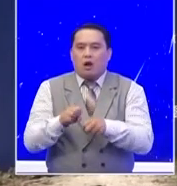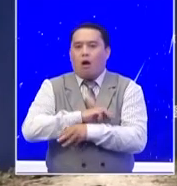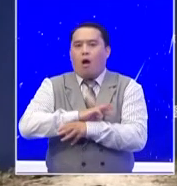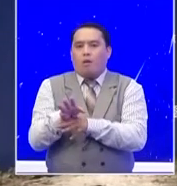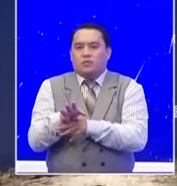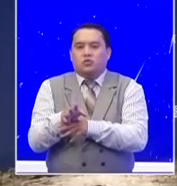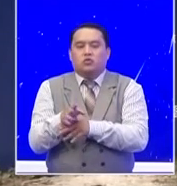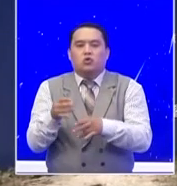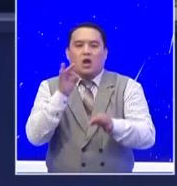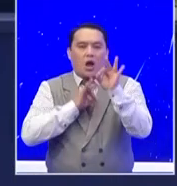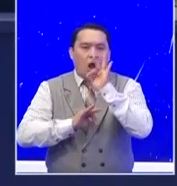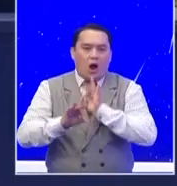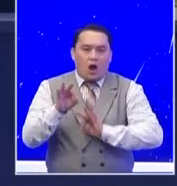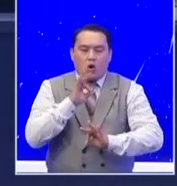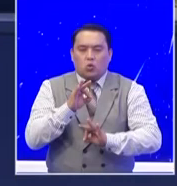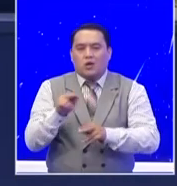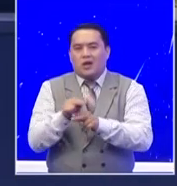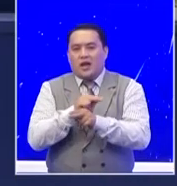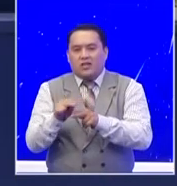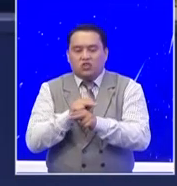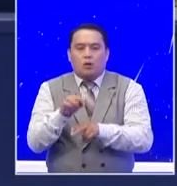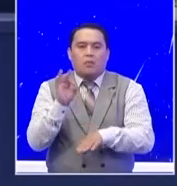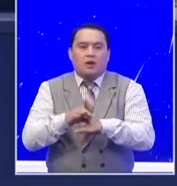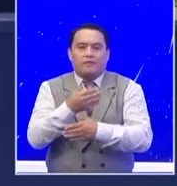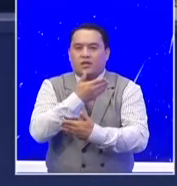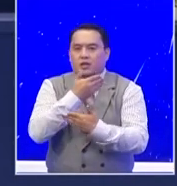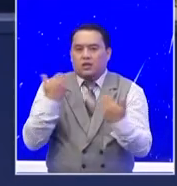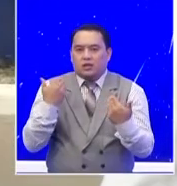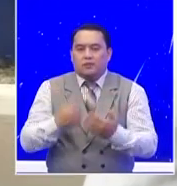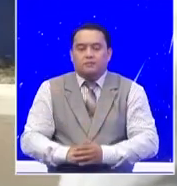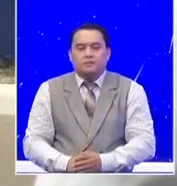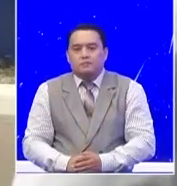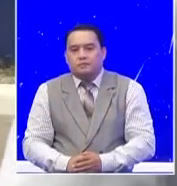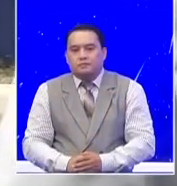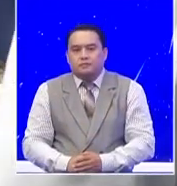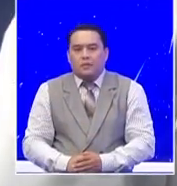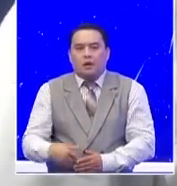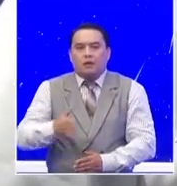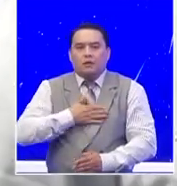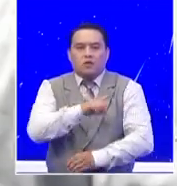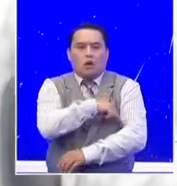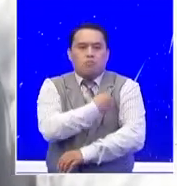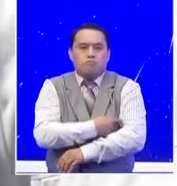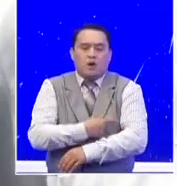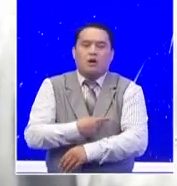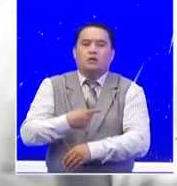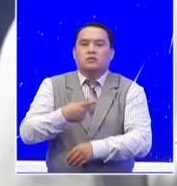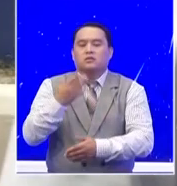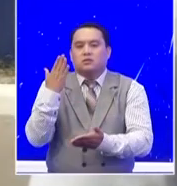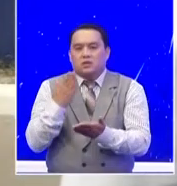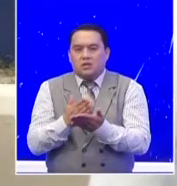обеспечением необходимых лекарственных средств и лечением пациентов нет. В нашей больнице есть фильтры для приема